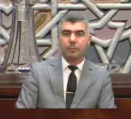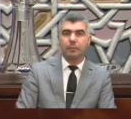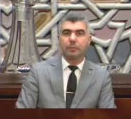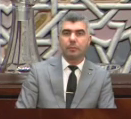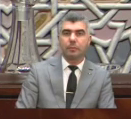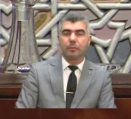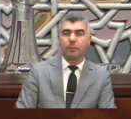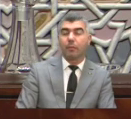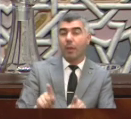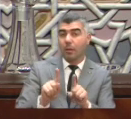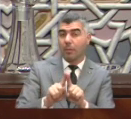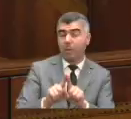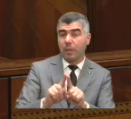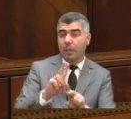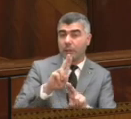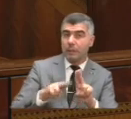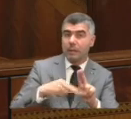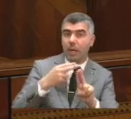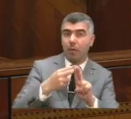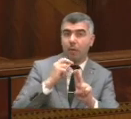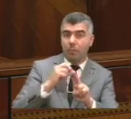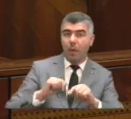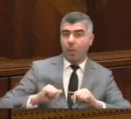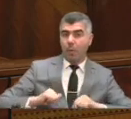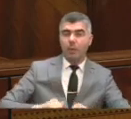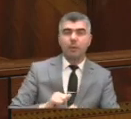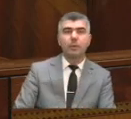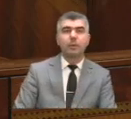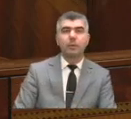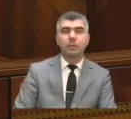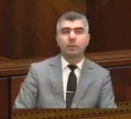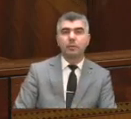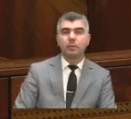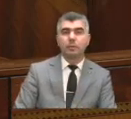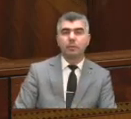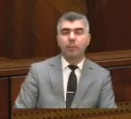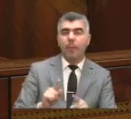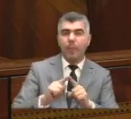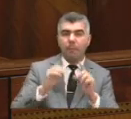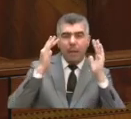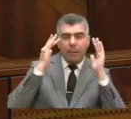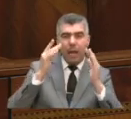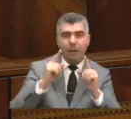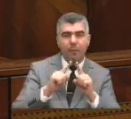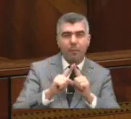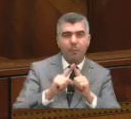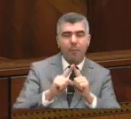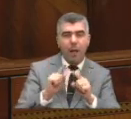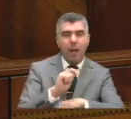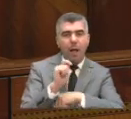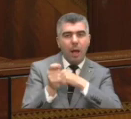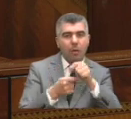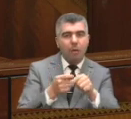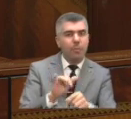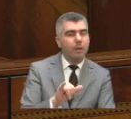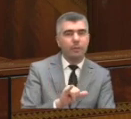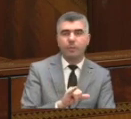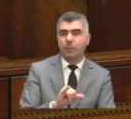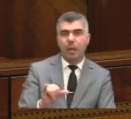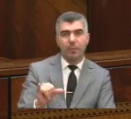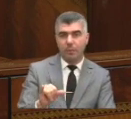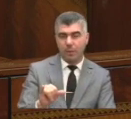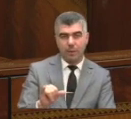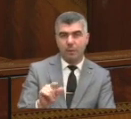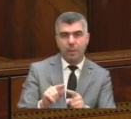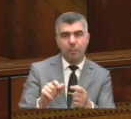كما جا في العرض ديال الجواب ديالكم السيده الوزيره، الثقافه ديال العالم القروي بعيده كل بعد عن